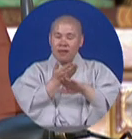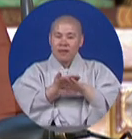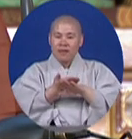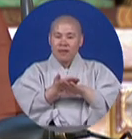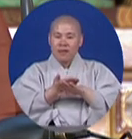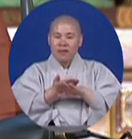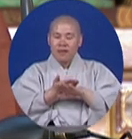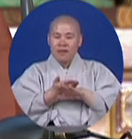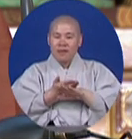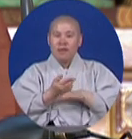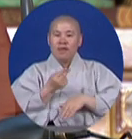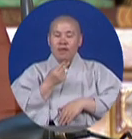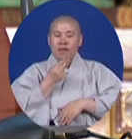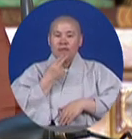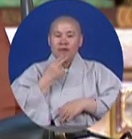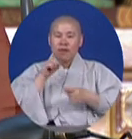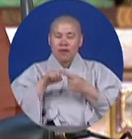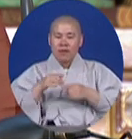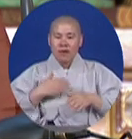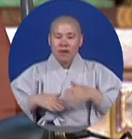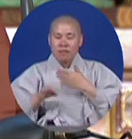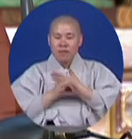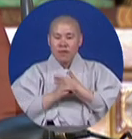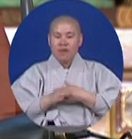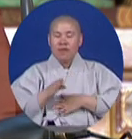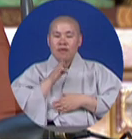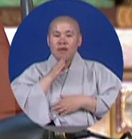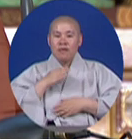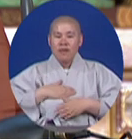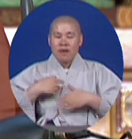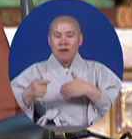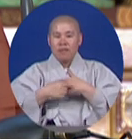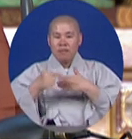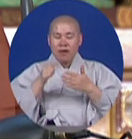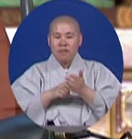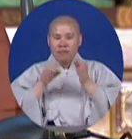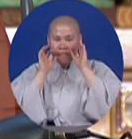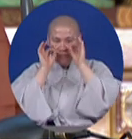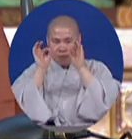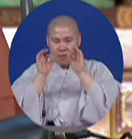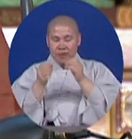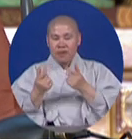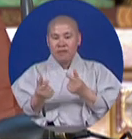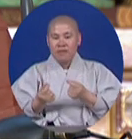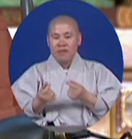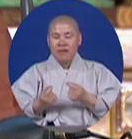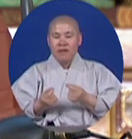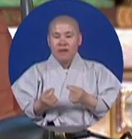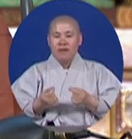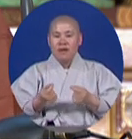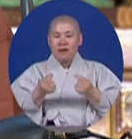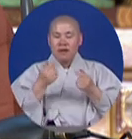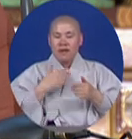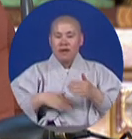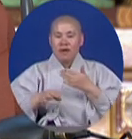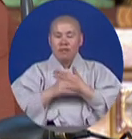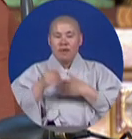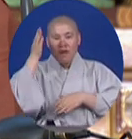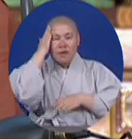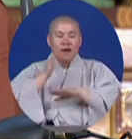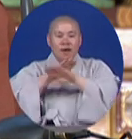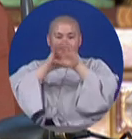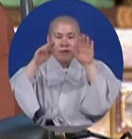하늘을 보는 것도 바로 그게 내 눈이고, 땅을 보는 것도 내 눈이고, 모든 게 내 눈이다